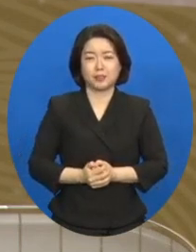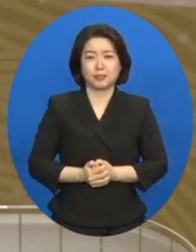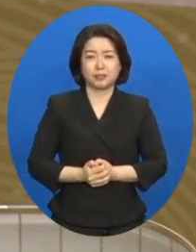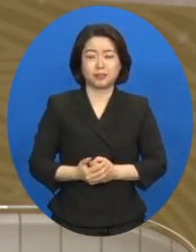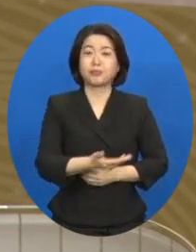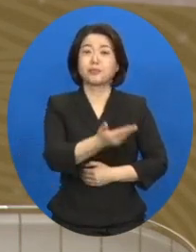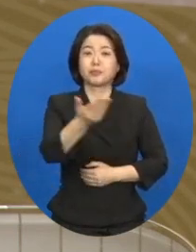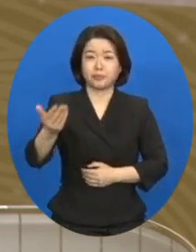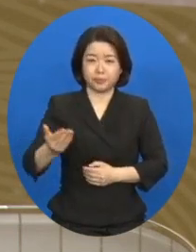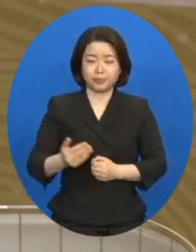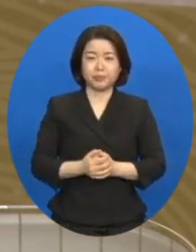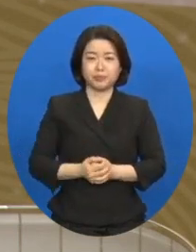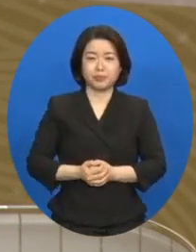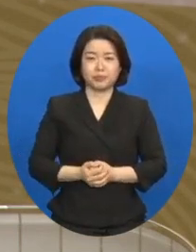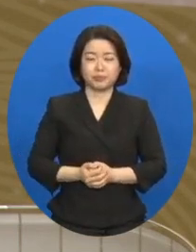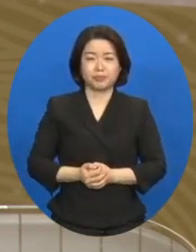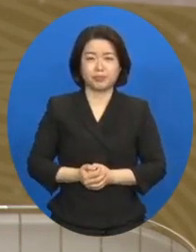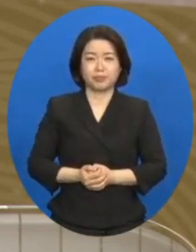여러분,